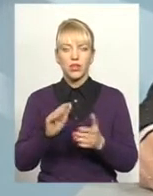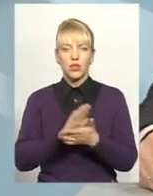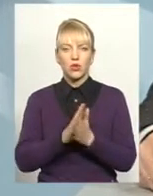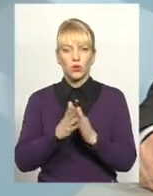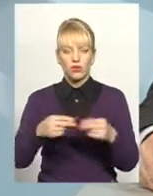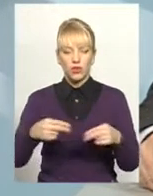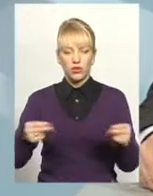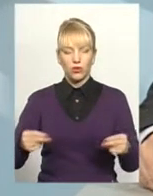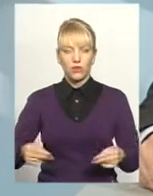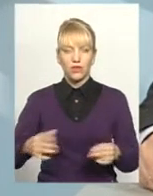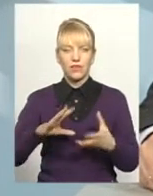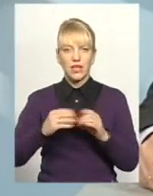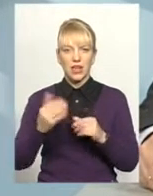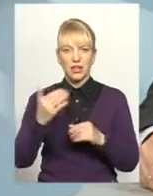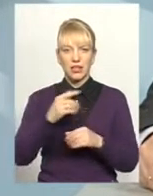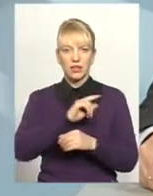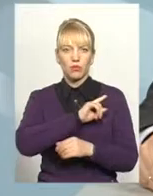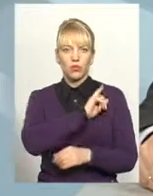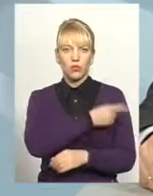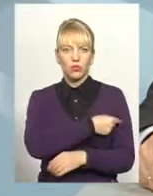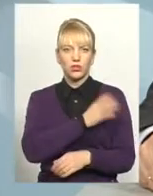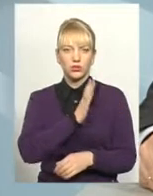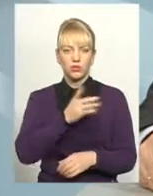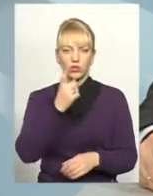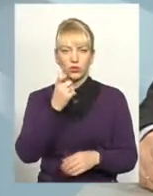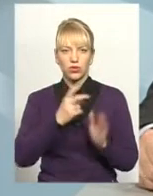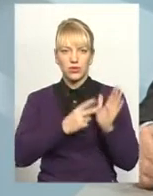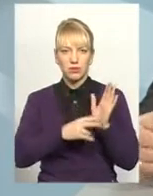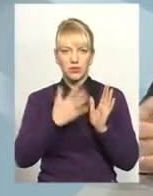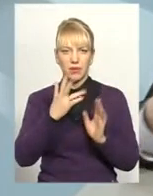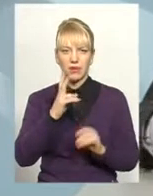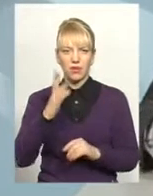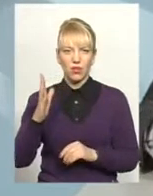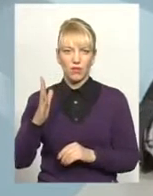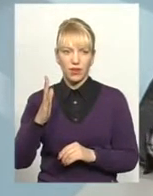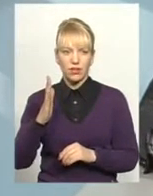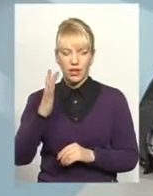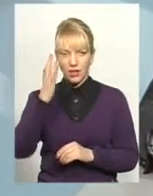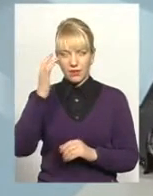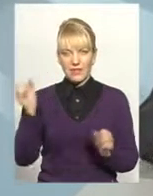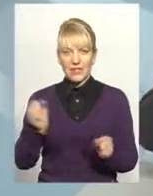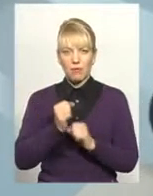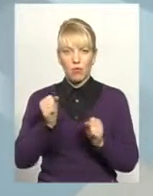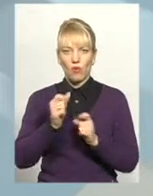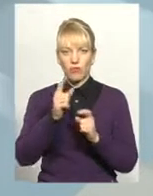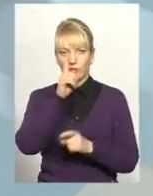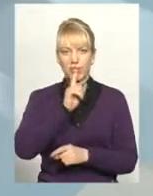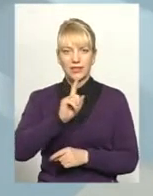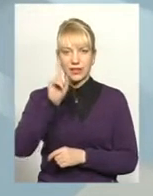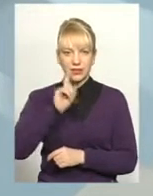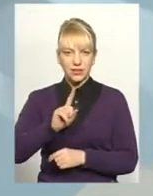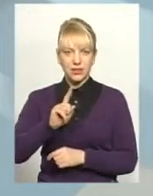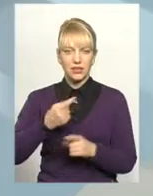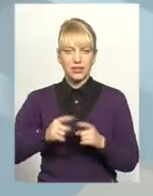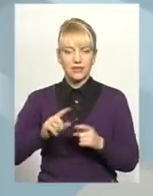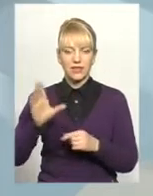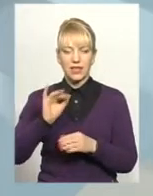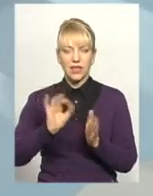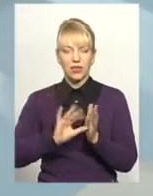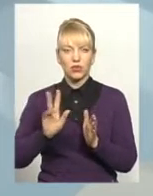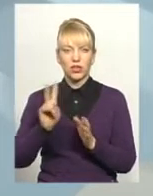загальна їх потужність буде 175 кВт. В літні, в зимові місяці, як правило, вся електроенергія,